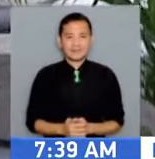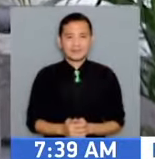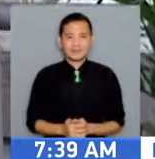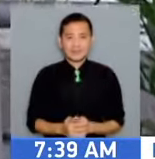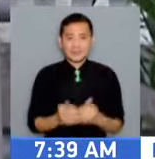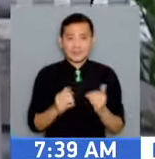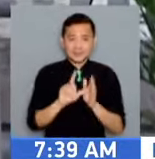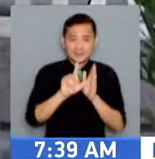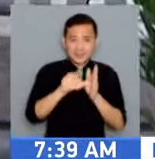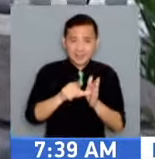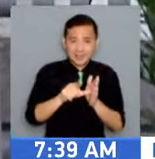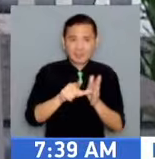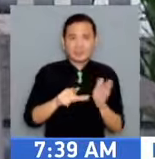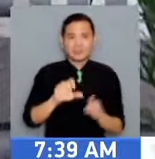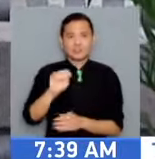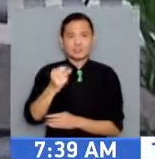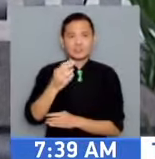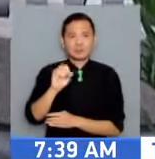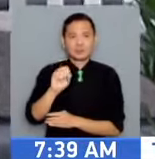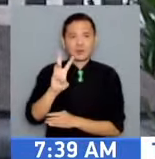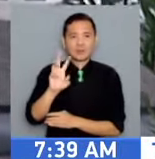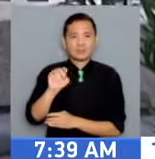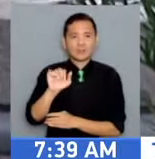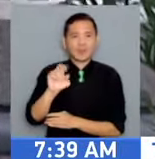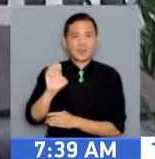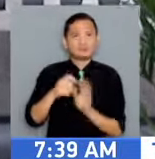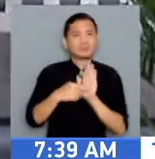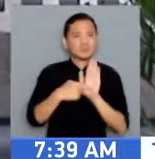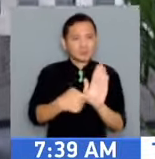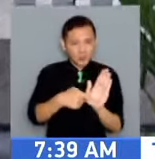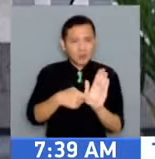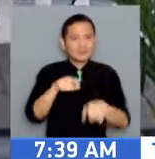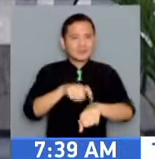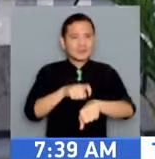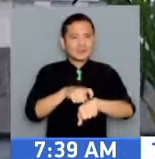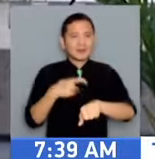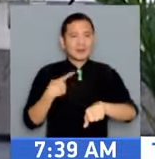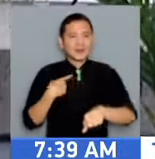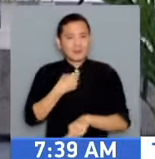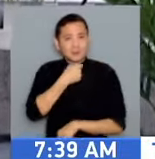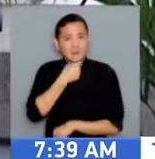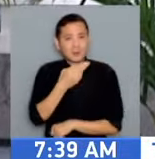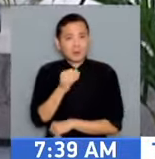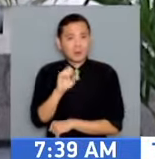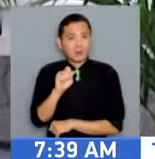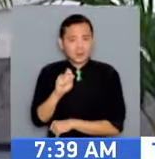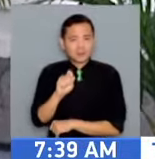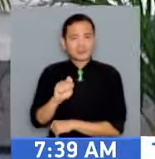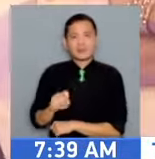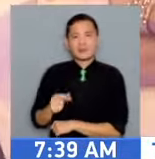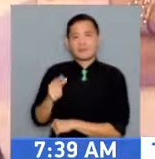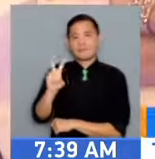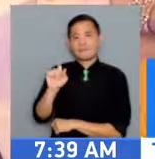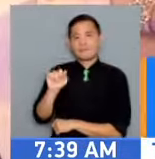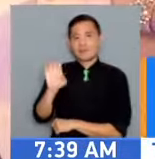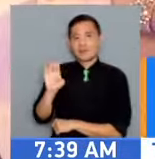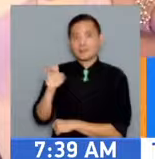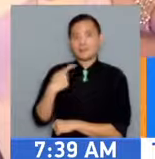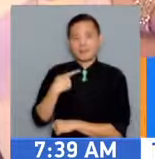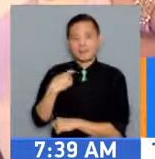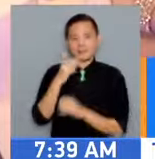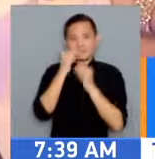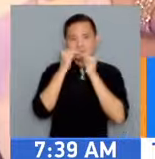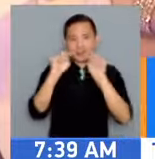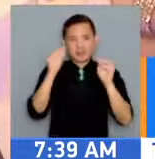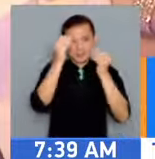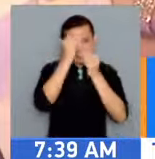sa GMA at sa GTV. May mensahe sa It's Showtime host Vice Ganda sa Madlang Kapuso. Thank you very much